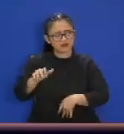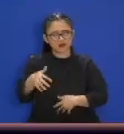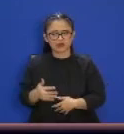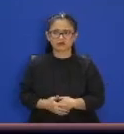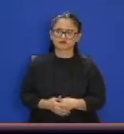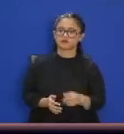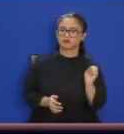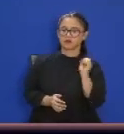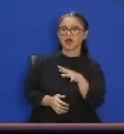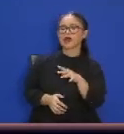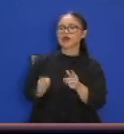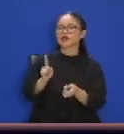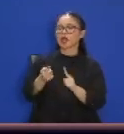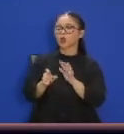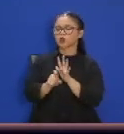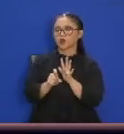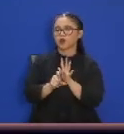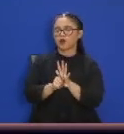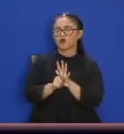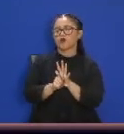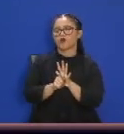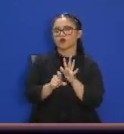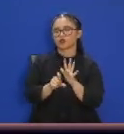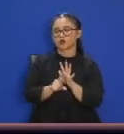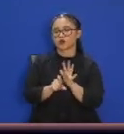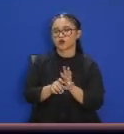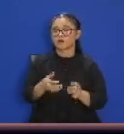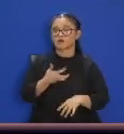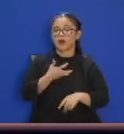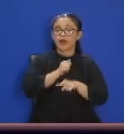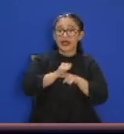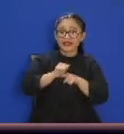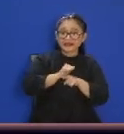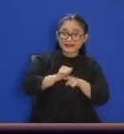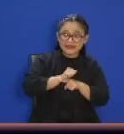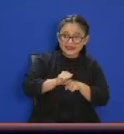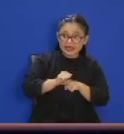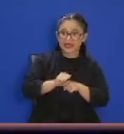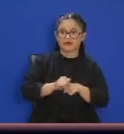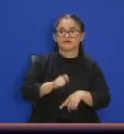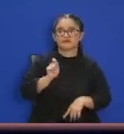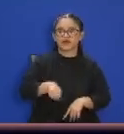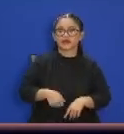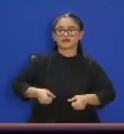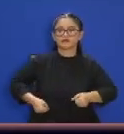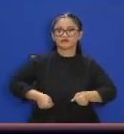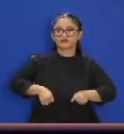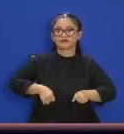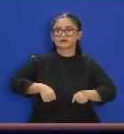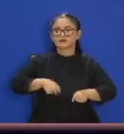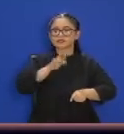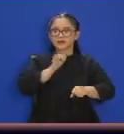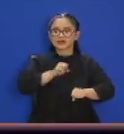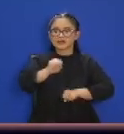Kalau usahanya itu ya kalau pas mau berangkat latihan gitu naiknya sebelah ontel. Jadinya apa